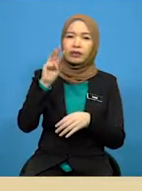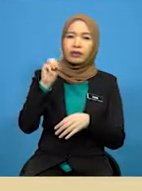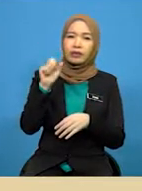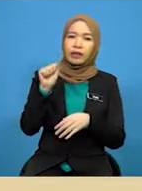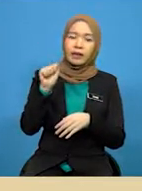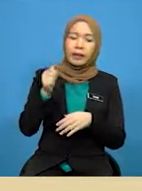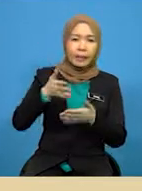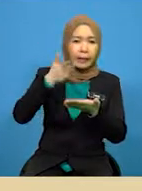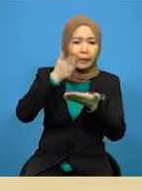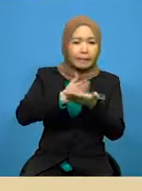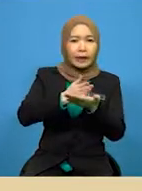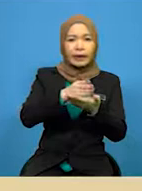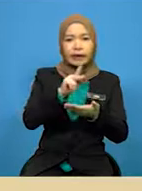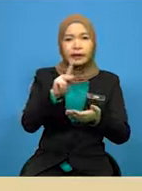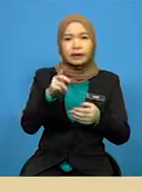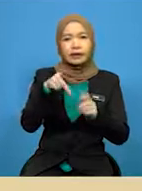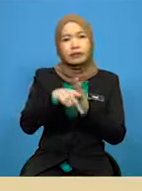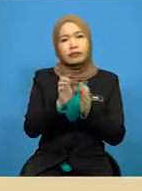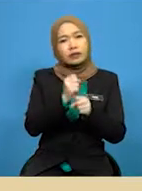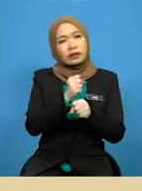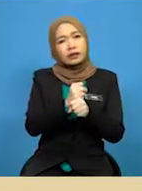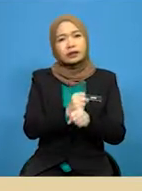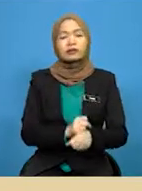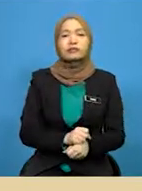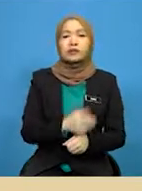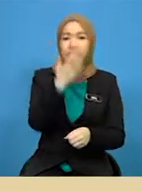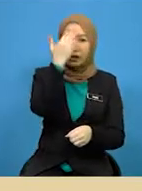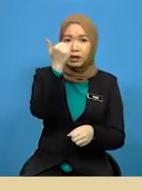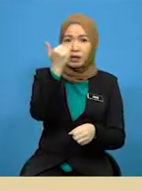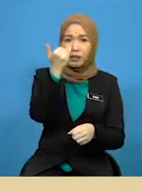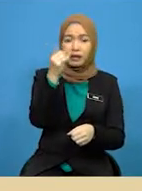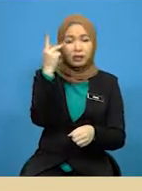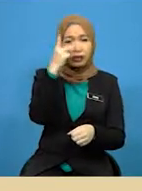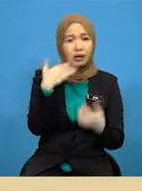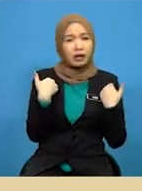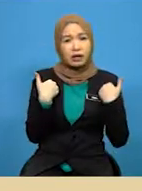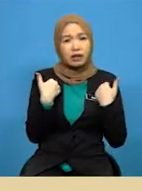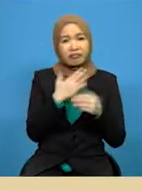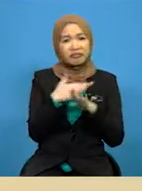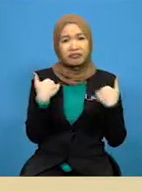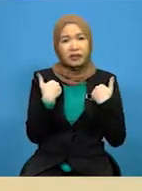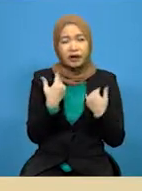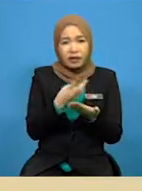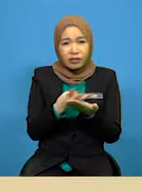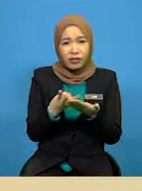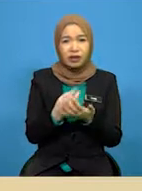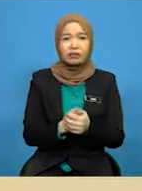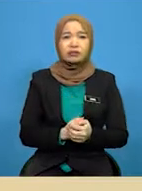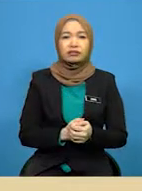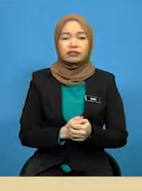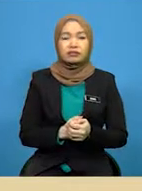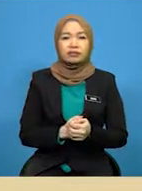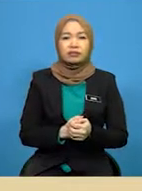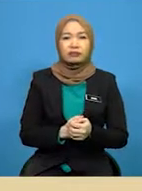juga akan turut terjejas kerana firma terpaksa mengurangkan pengeluaran. Kesan daripada itu